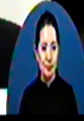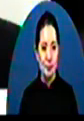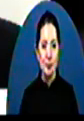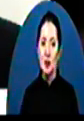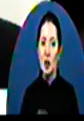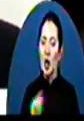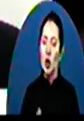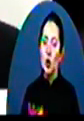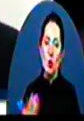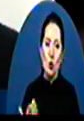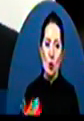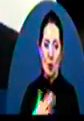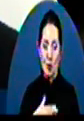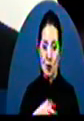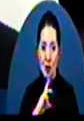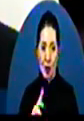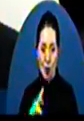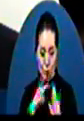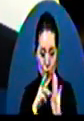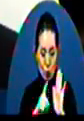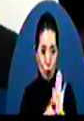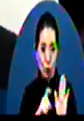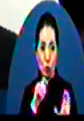Энэ удаа манай намын мөрийн хөтөлбөрт